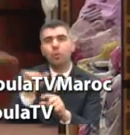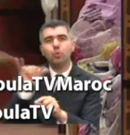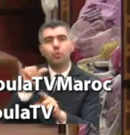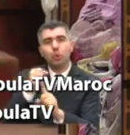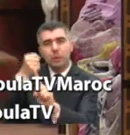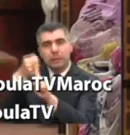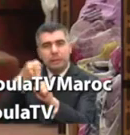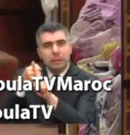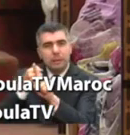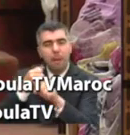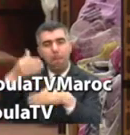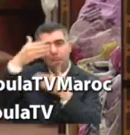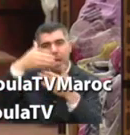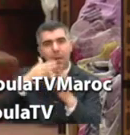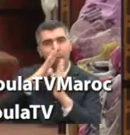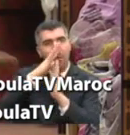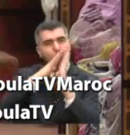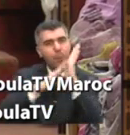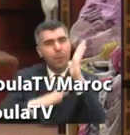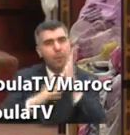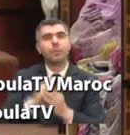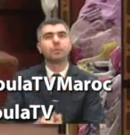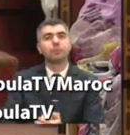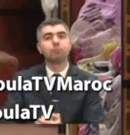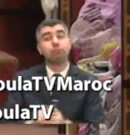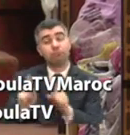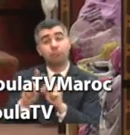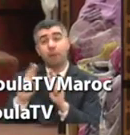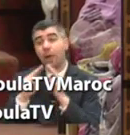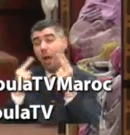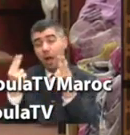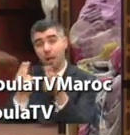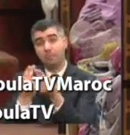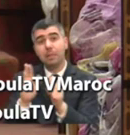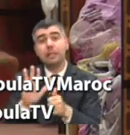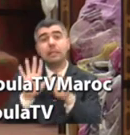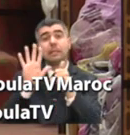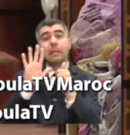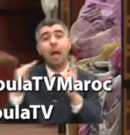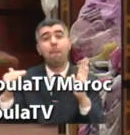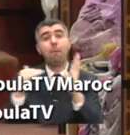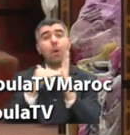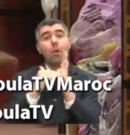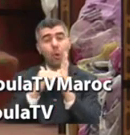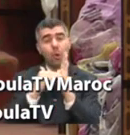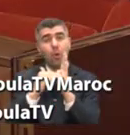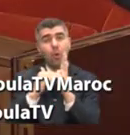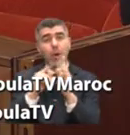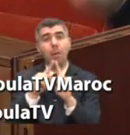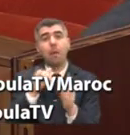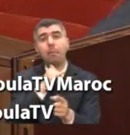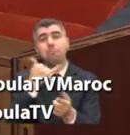داروا بالنسبه للمغرب. على الصعيد العالمي كيستاد المليون ديال المواطنين اللي